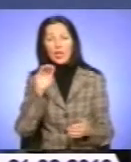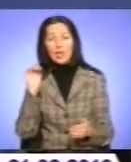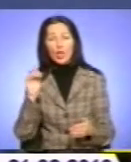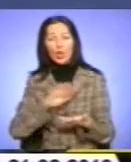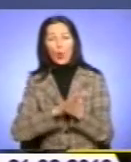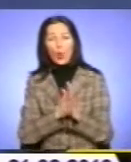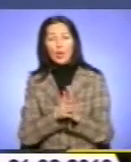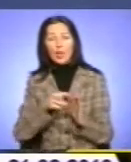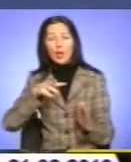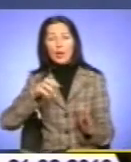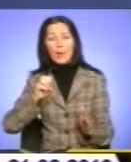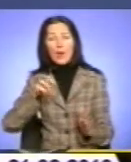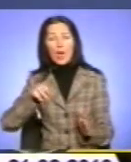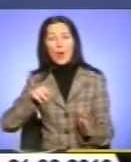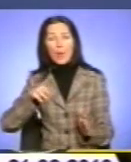щодо виділення України